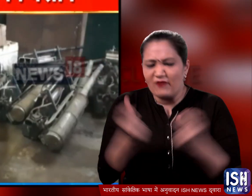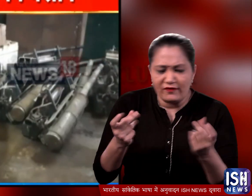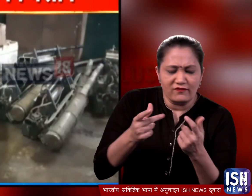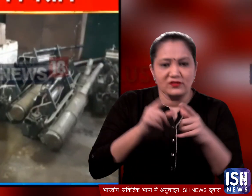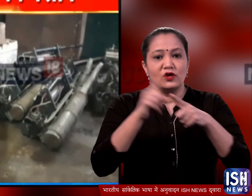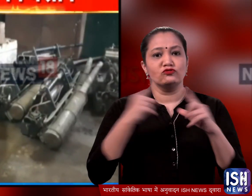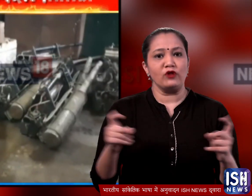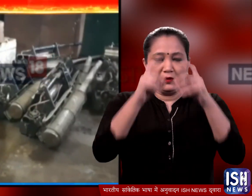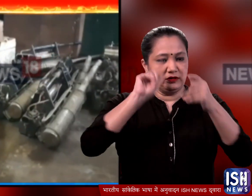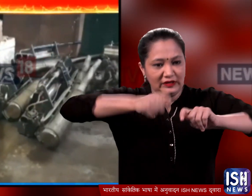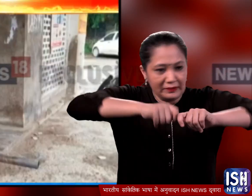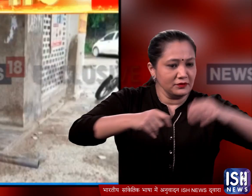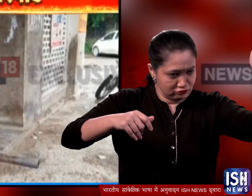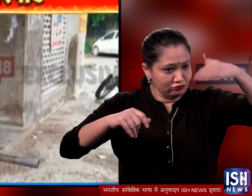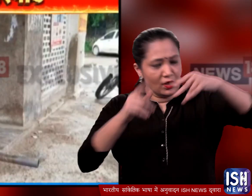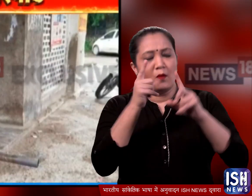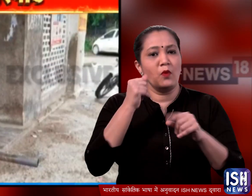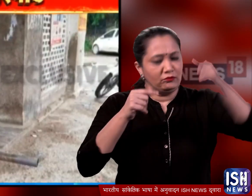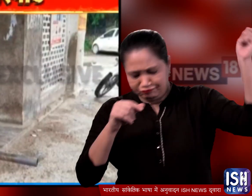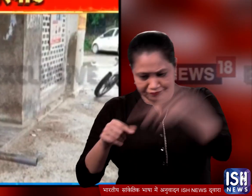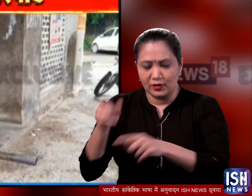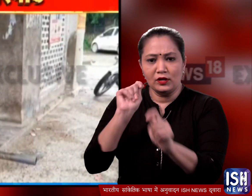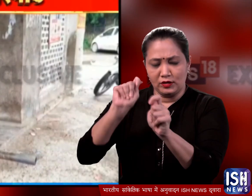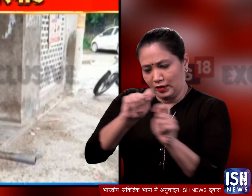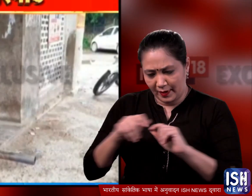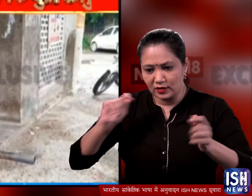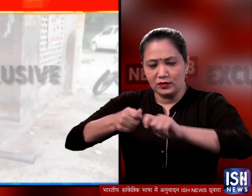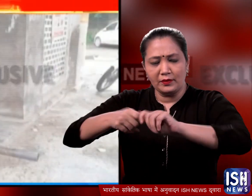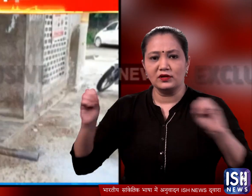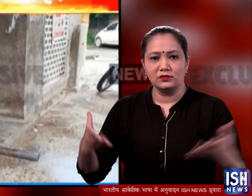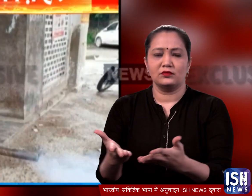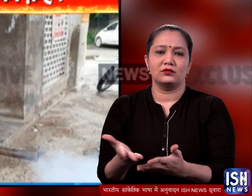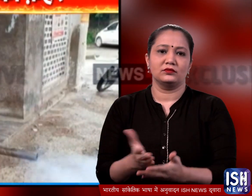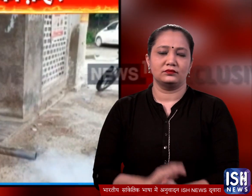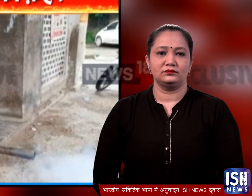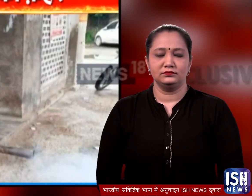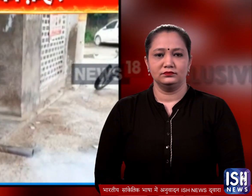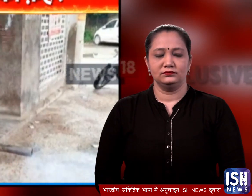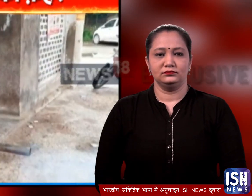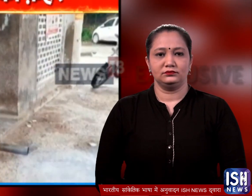आनन फानन में जयपुर से मैकेनिक को बुलाकर इन मशीनों को ठीक कराने का काम शुरू हुआ।